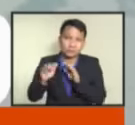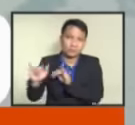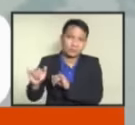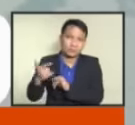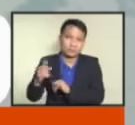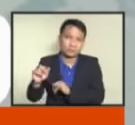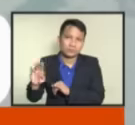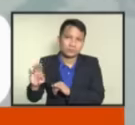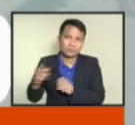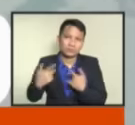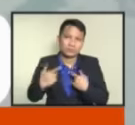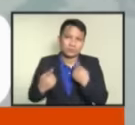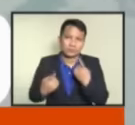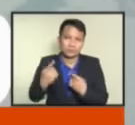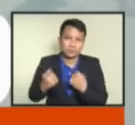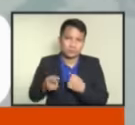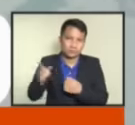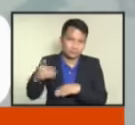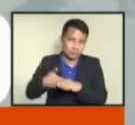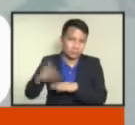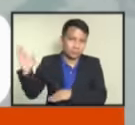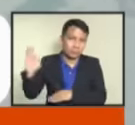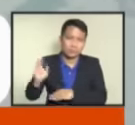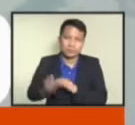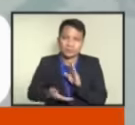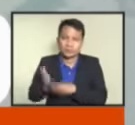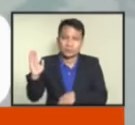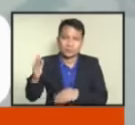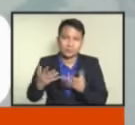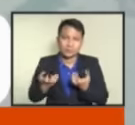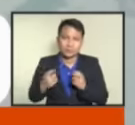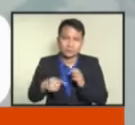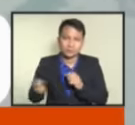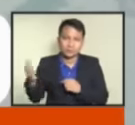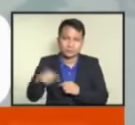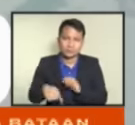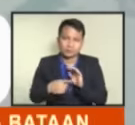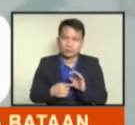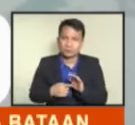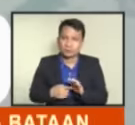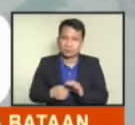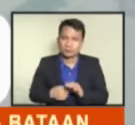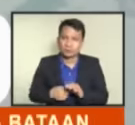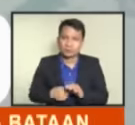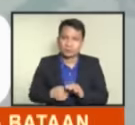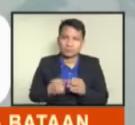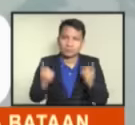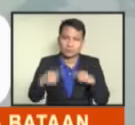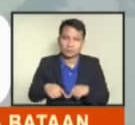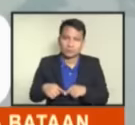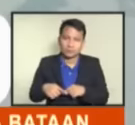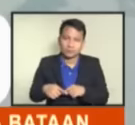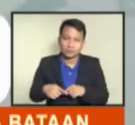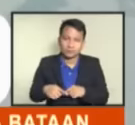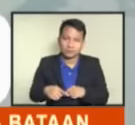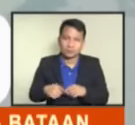sir. May driver po. So pinalayas mo na? Pinalayas ko na po siya. Ano gusto mo mangyari? Ba't ko kayo napunta rito kung pinalayas mo na? Ang gusto ko po, sir, mangyari, sir, na